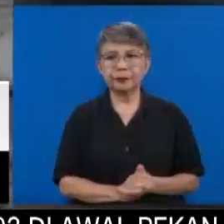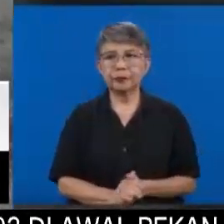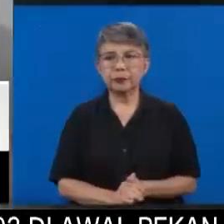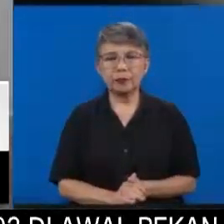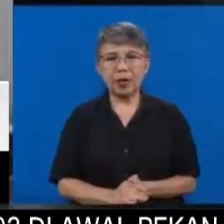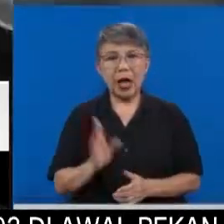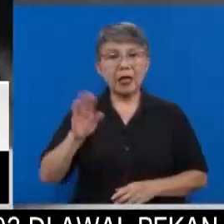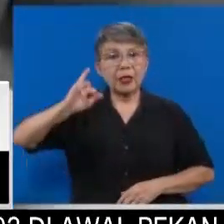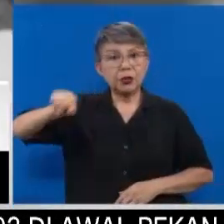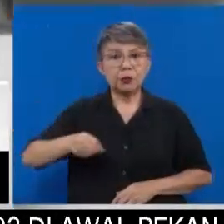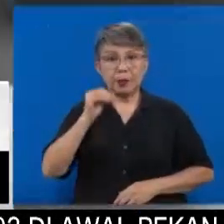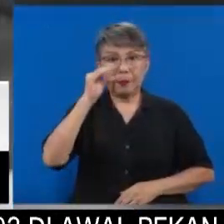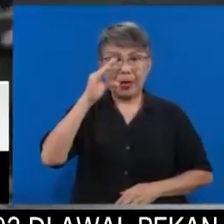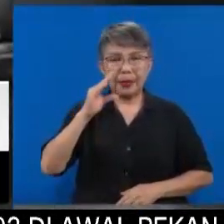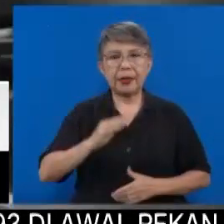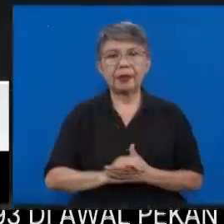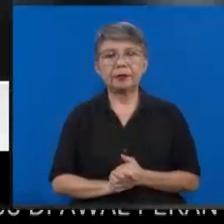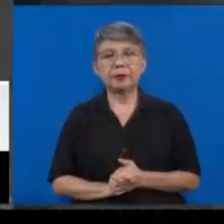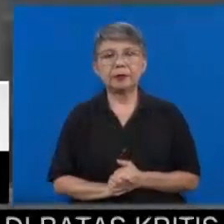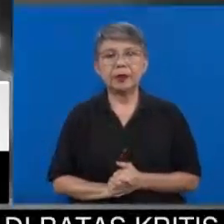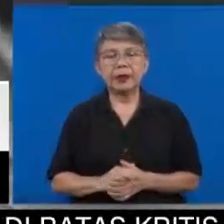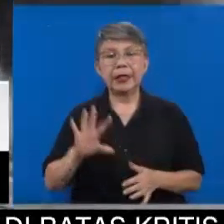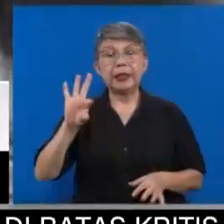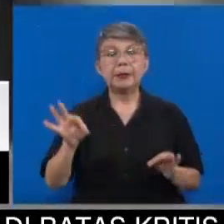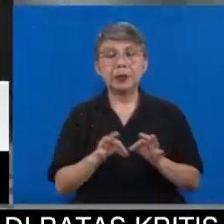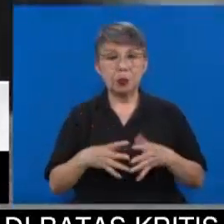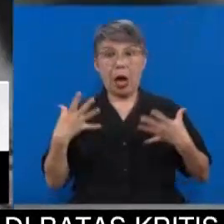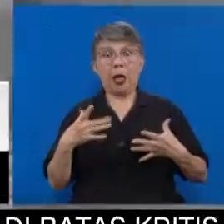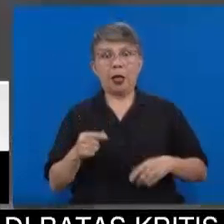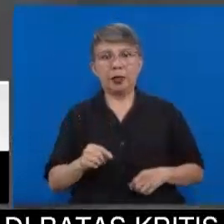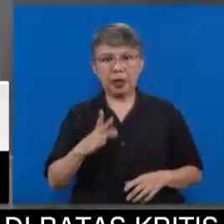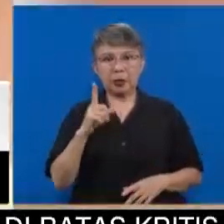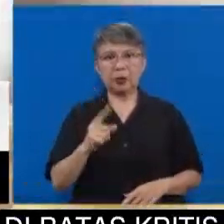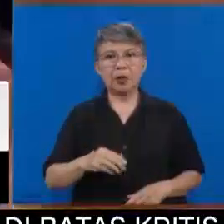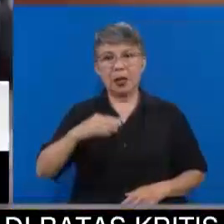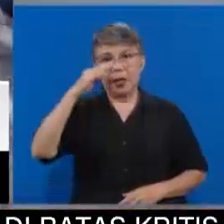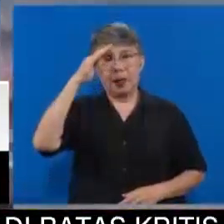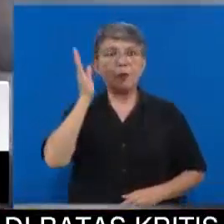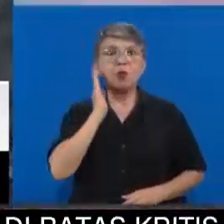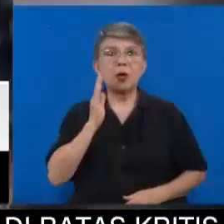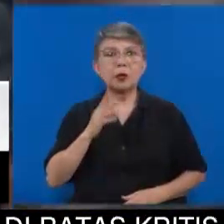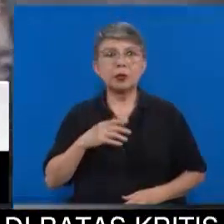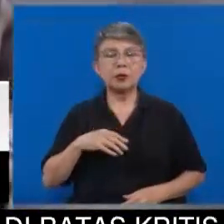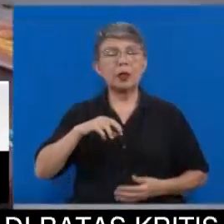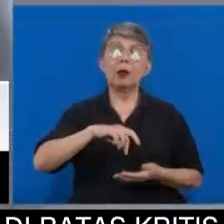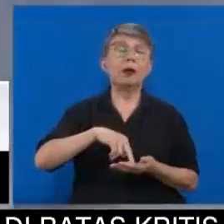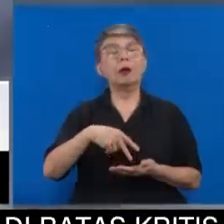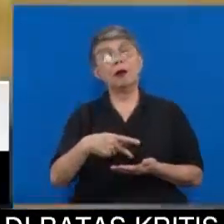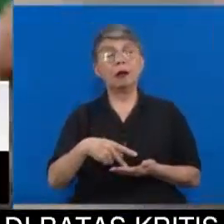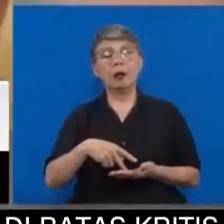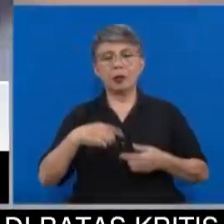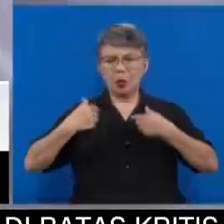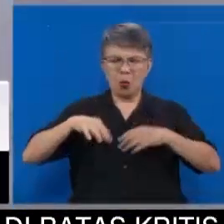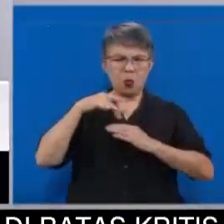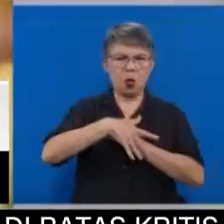Sebelumnya pada Jumat pagi, warga Desa Gumelar, Balung, Jember, digegerkan oleh penemuan seorang remaja dalam kondisi tak sadarkan diri dan berlumuran